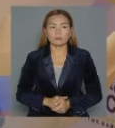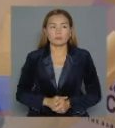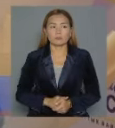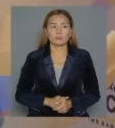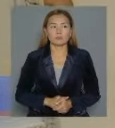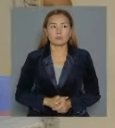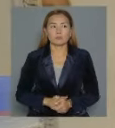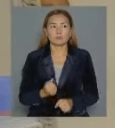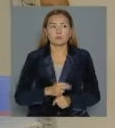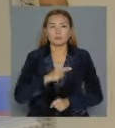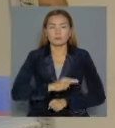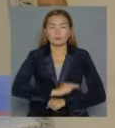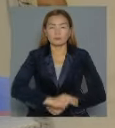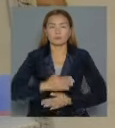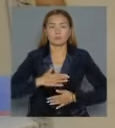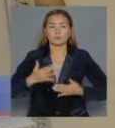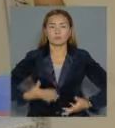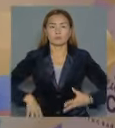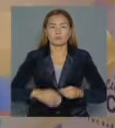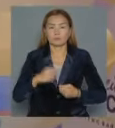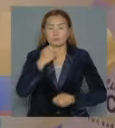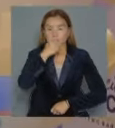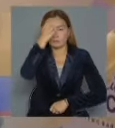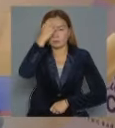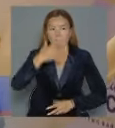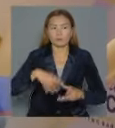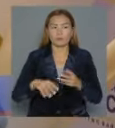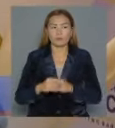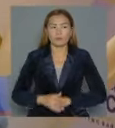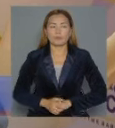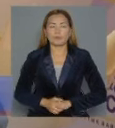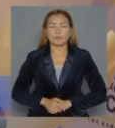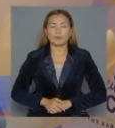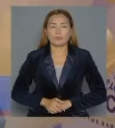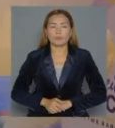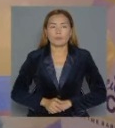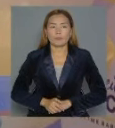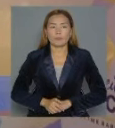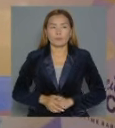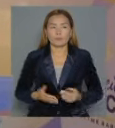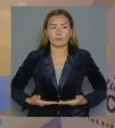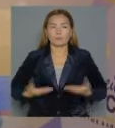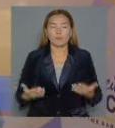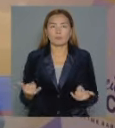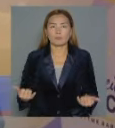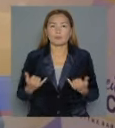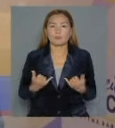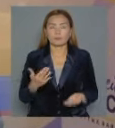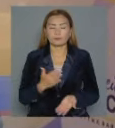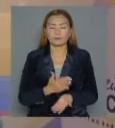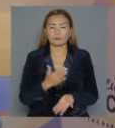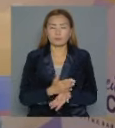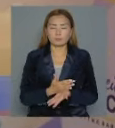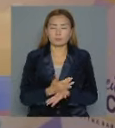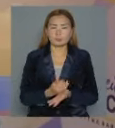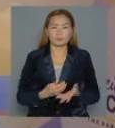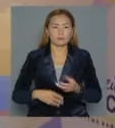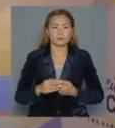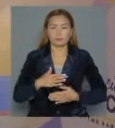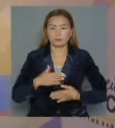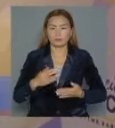ізгі ниетіміз білдіреміз. Рахмет айтамыз, бізді елеп, шақырып, құрмет көрсетіп жатқанына бек